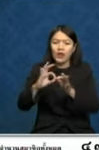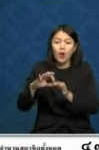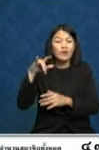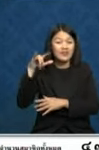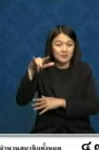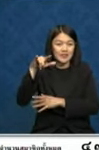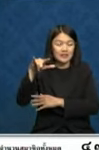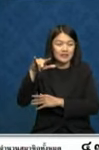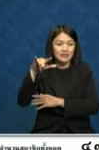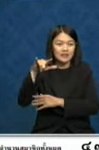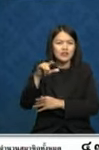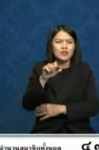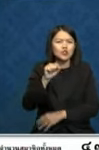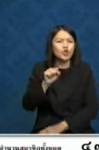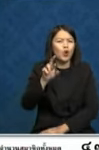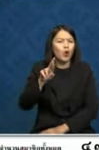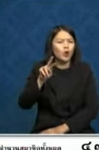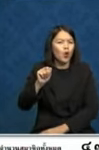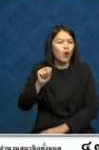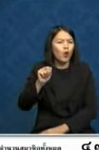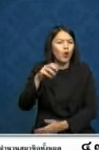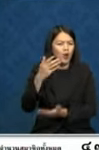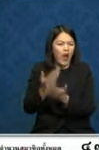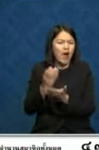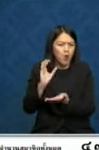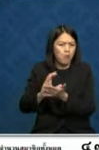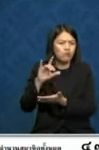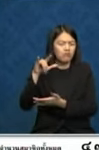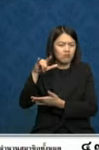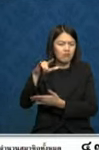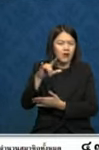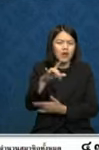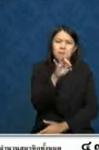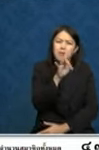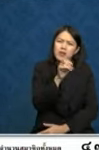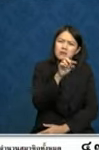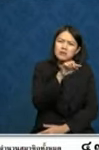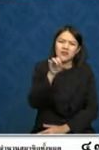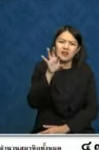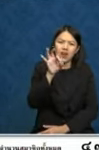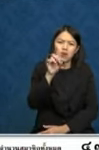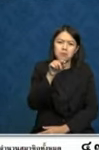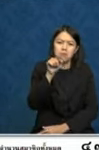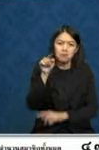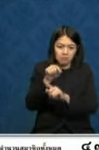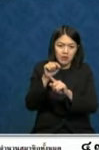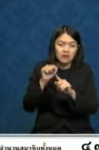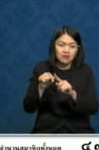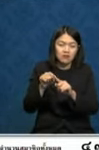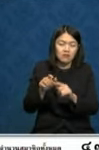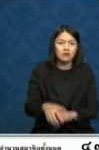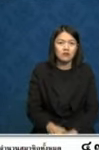บินสรน.มีงบประมาณที่เกี่ยวกับเครื่องบินเฉลี่ยก็ 80-90% ทั้งนั้นเลยครับ